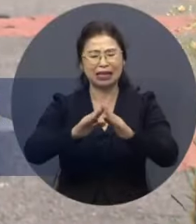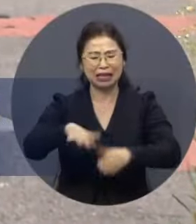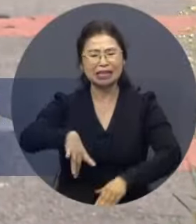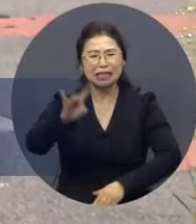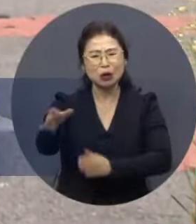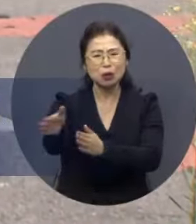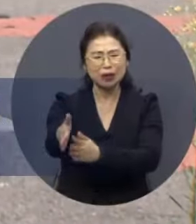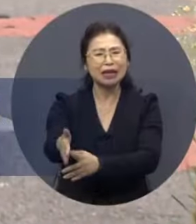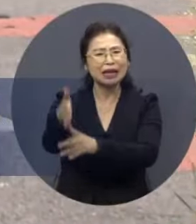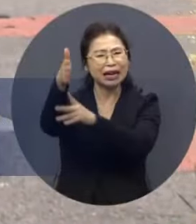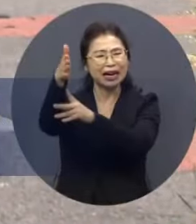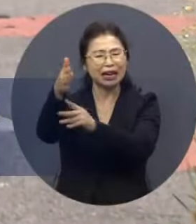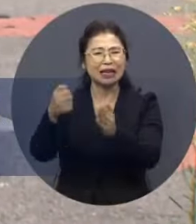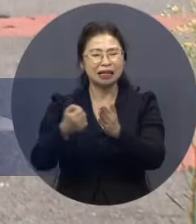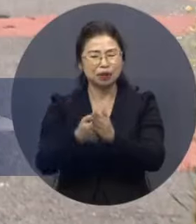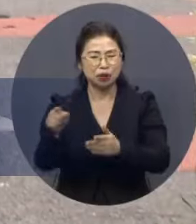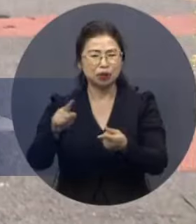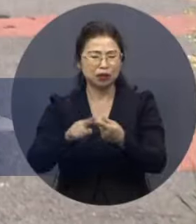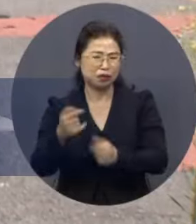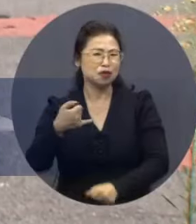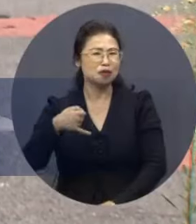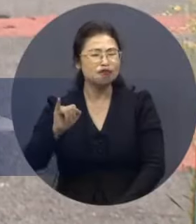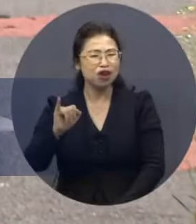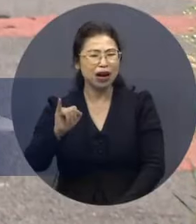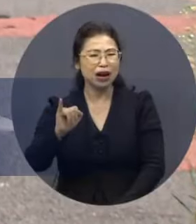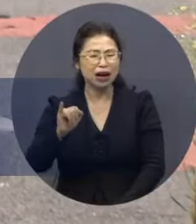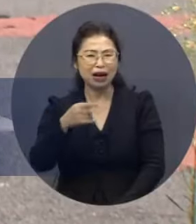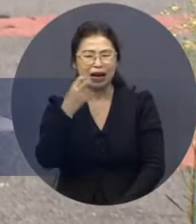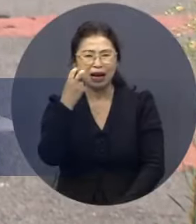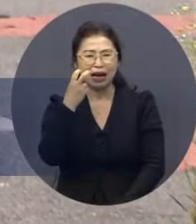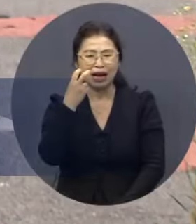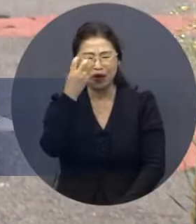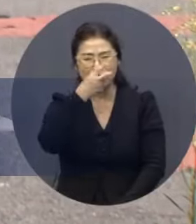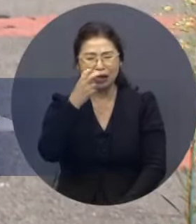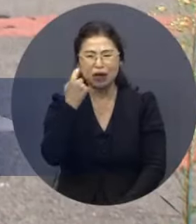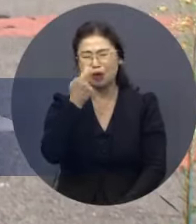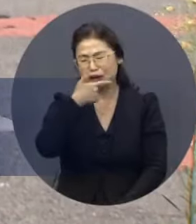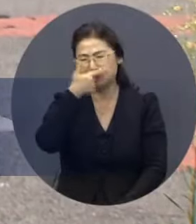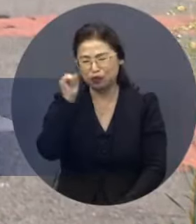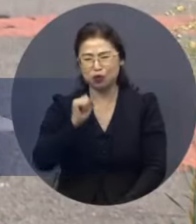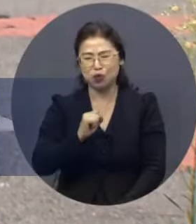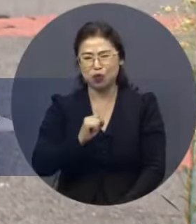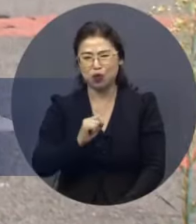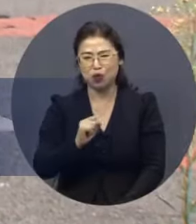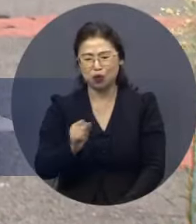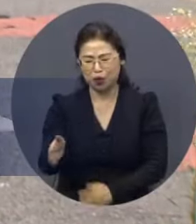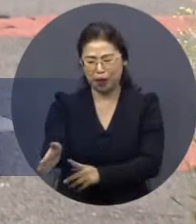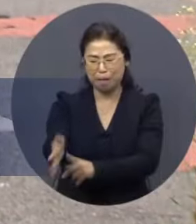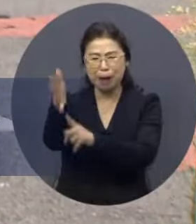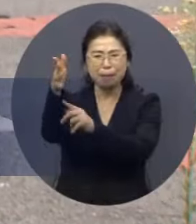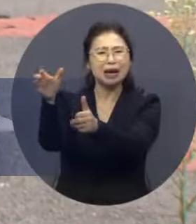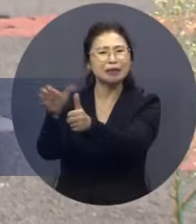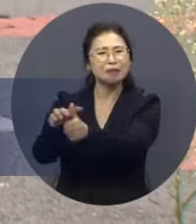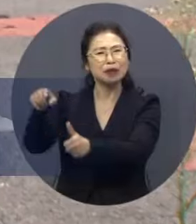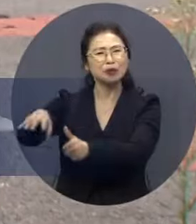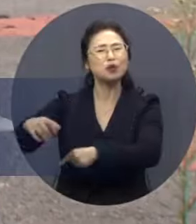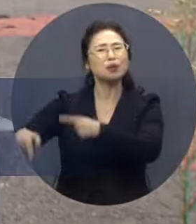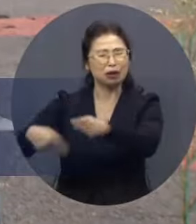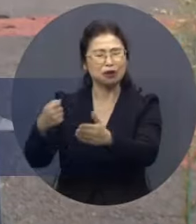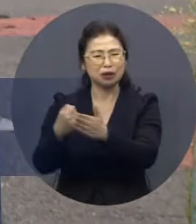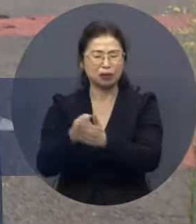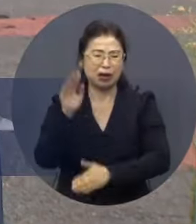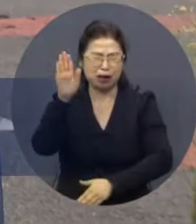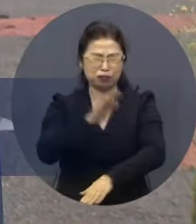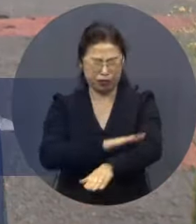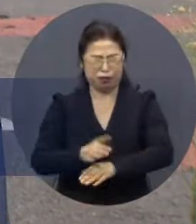부분이어서 태극기 물량도 조금 부족했던 것 같고 저희들도 향후 더 확인하고 더 관리